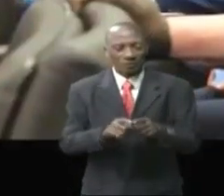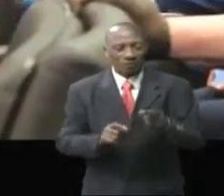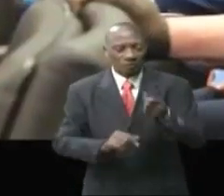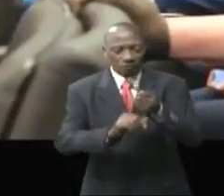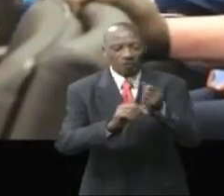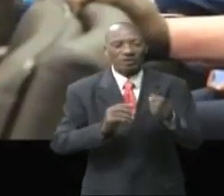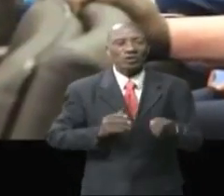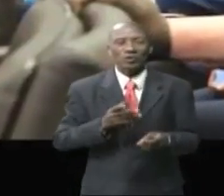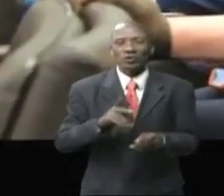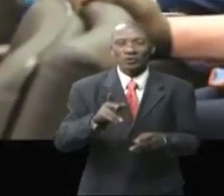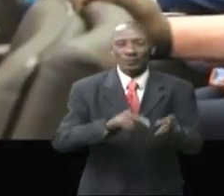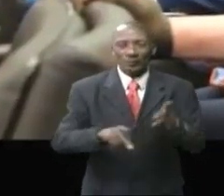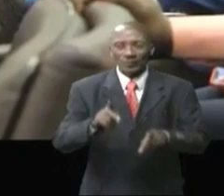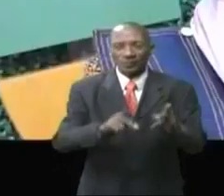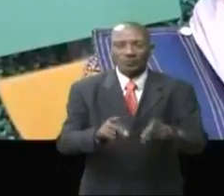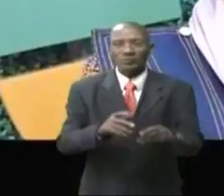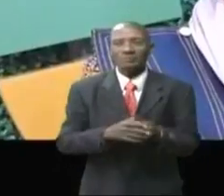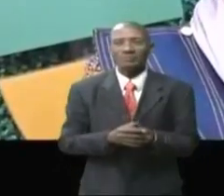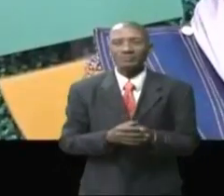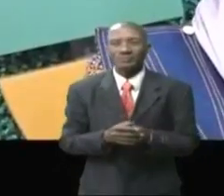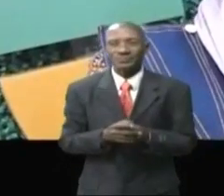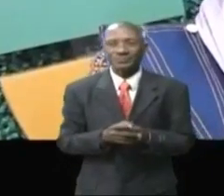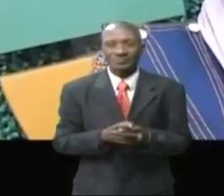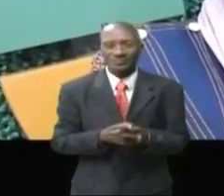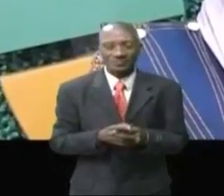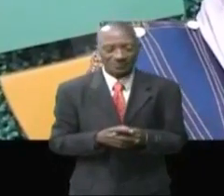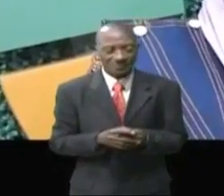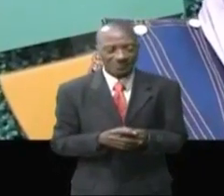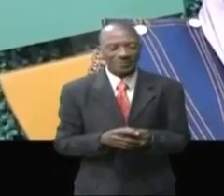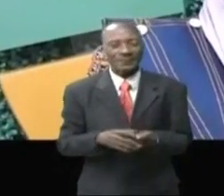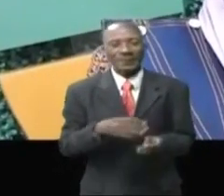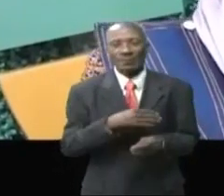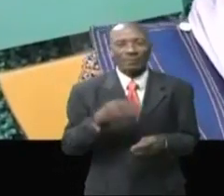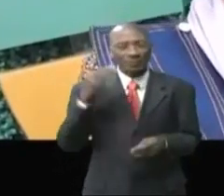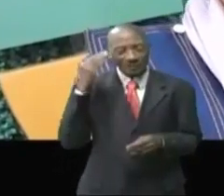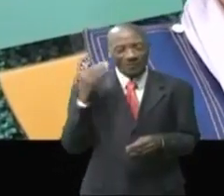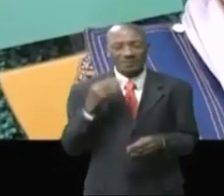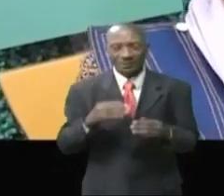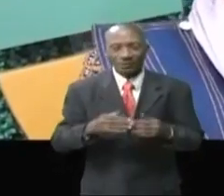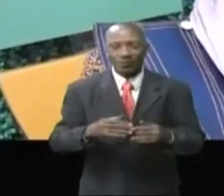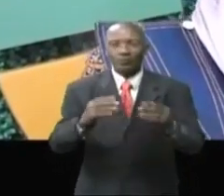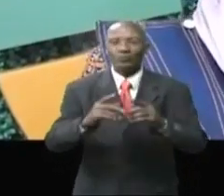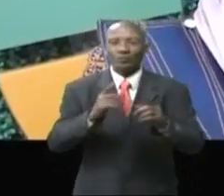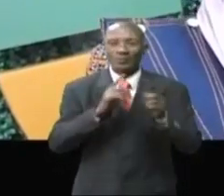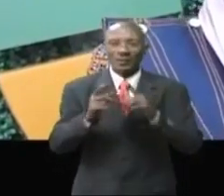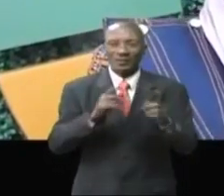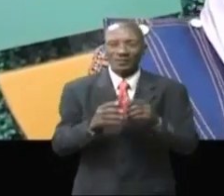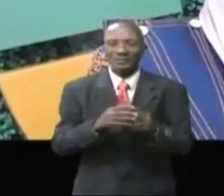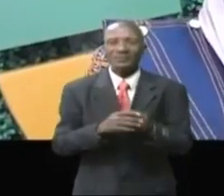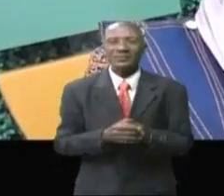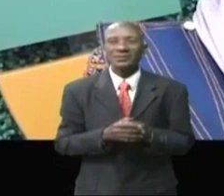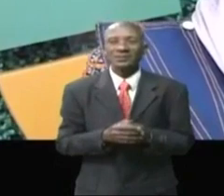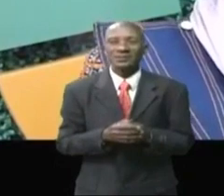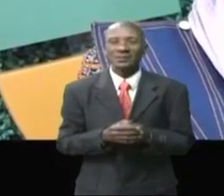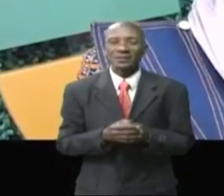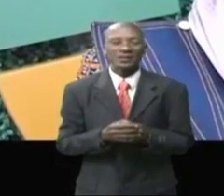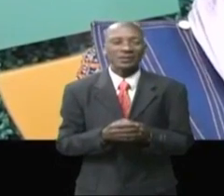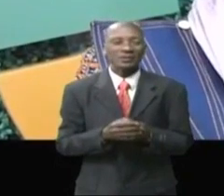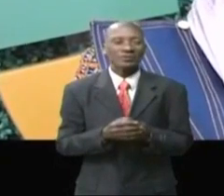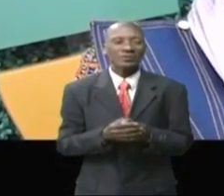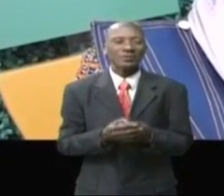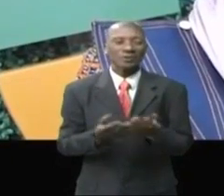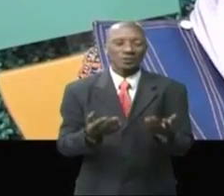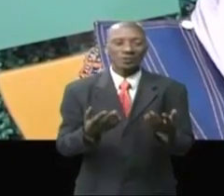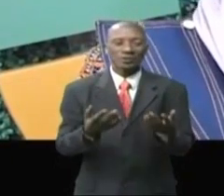dans un endroit où on appelait à l'époque le triangle de la mort, on a pu identifier un centre de santé qui a été brûlé par les ADF